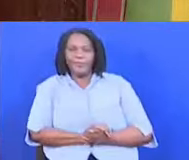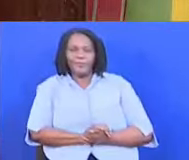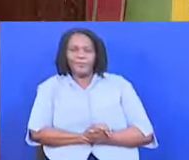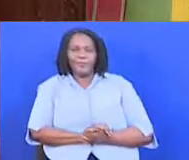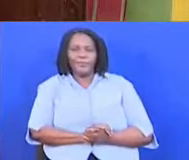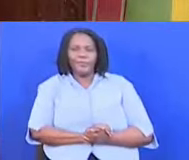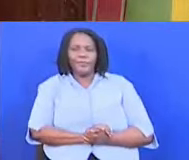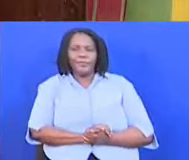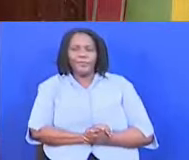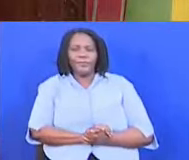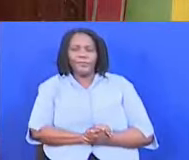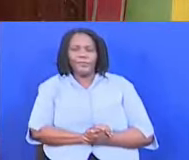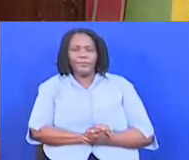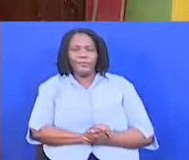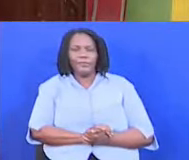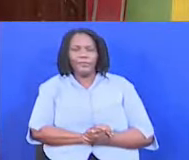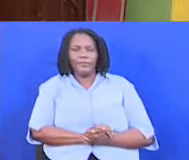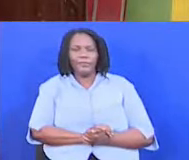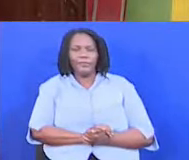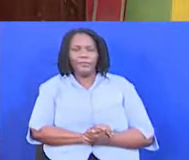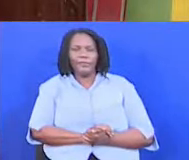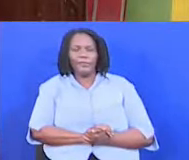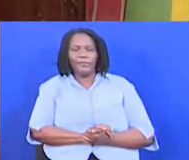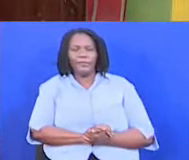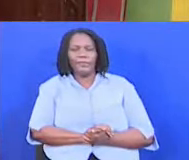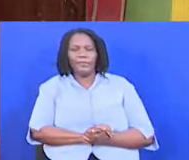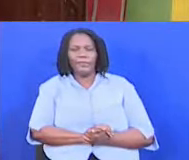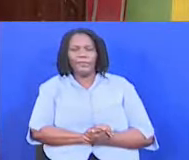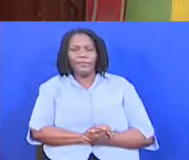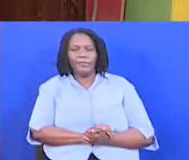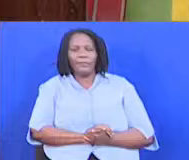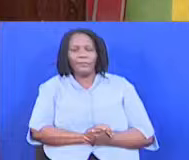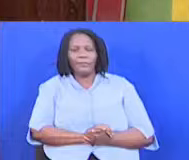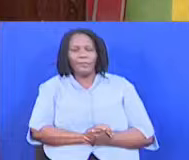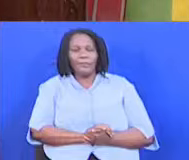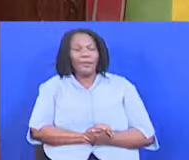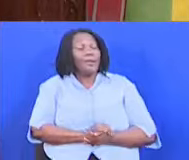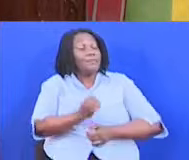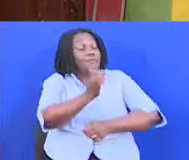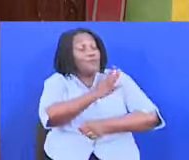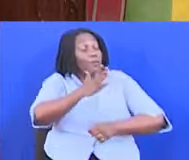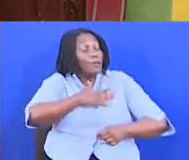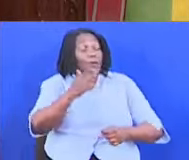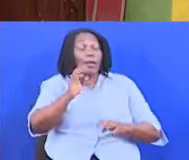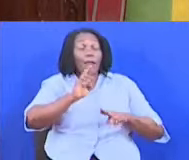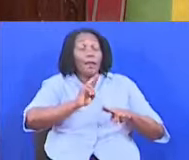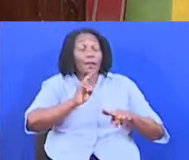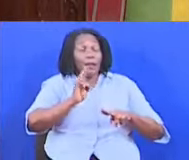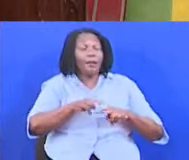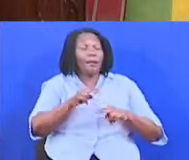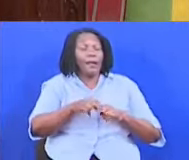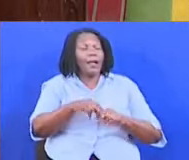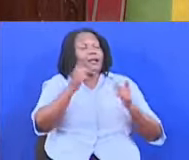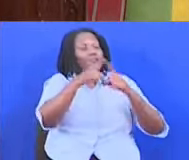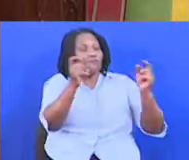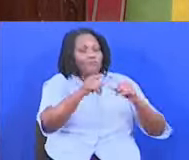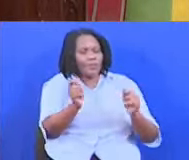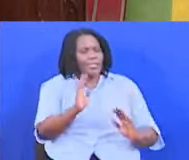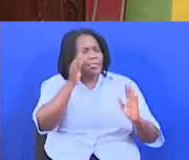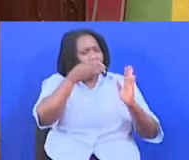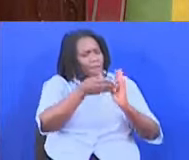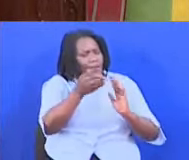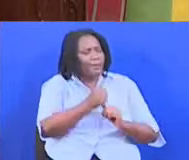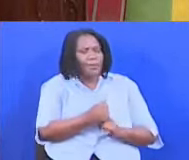Wazazi wengi kwa wale, mimi Mheshimiwa Spika, mjomba wangu anakaa pale Kinondoni mtaa Ufipa, Mjomba wangu huwa ananiambia nikienda hata kule